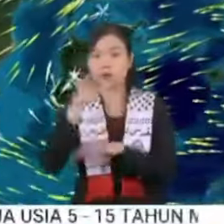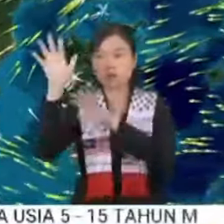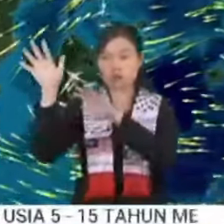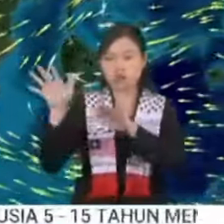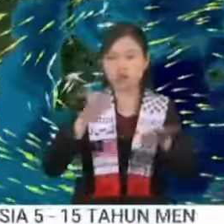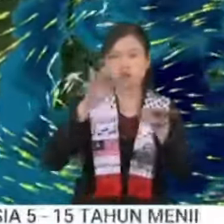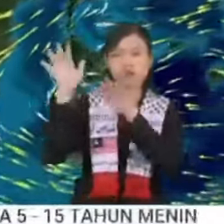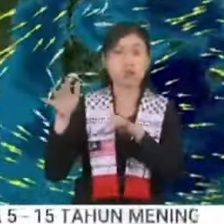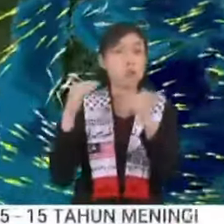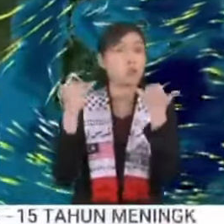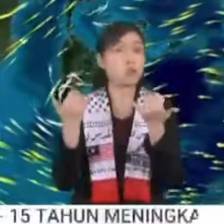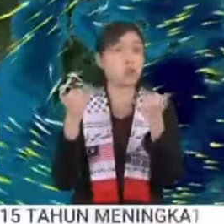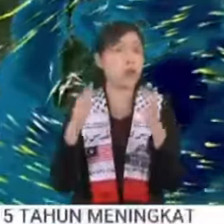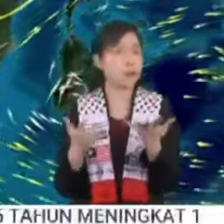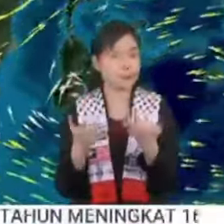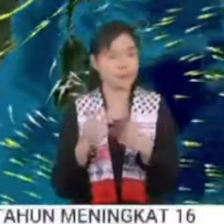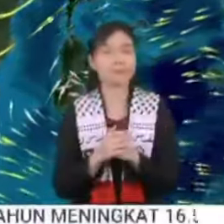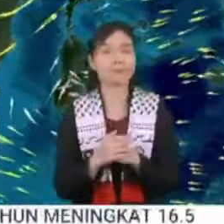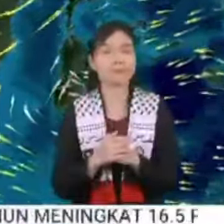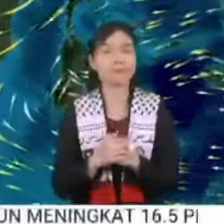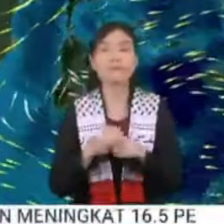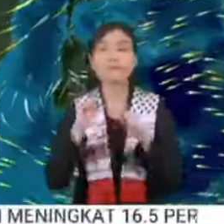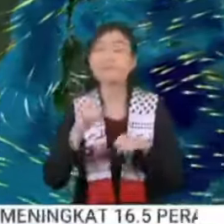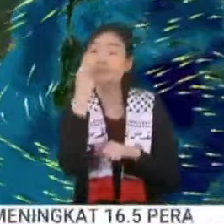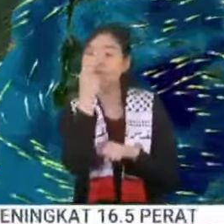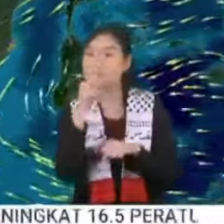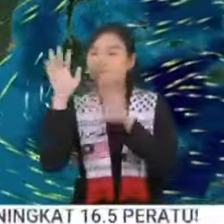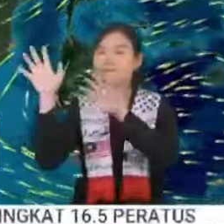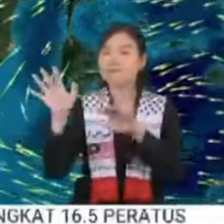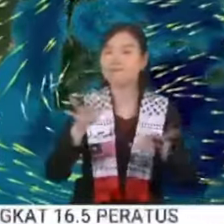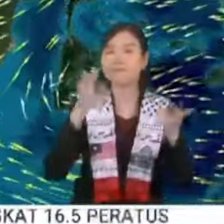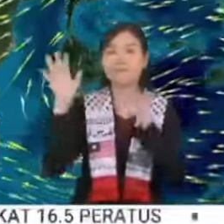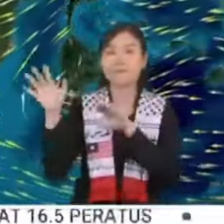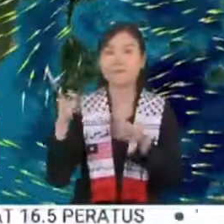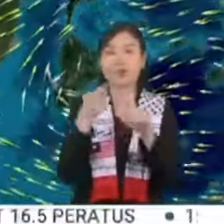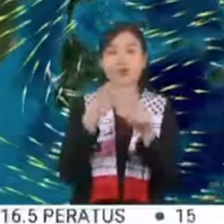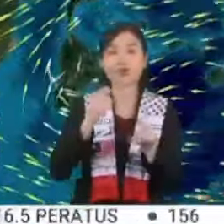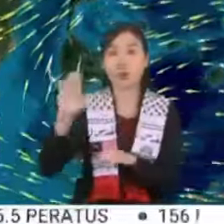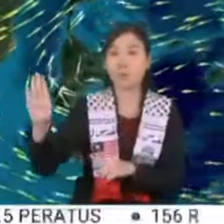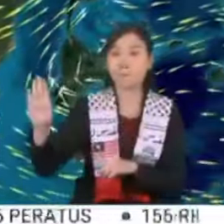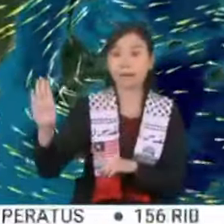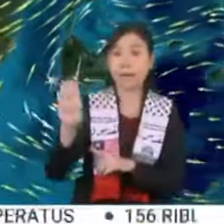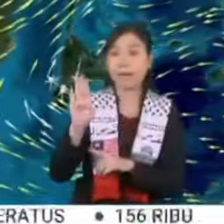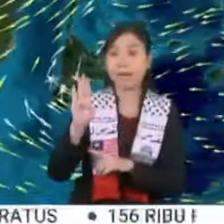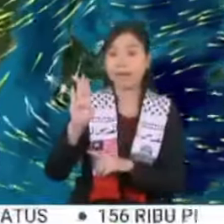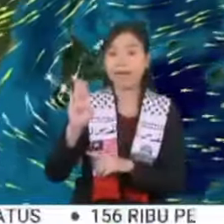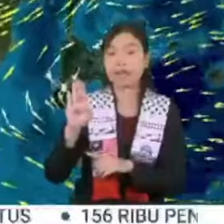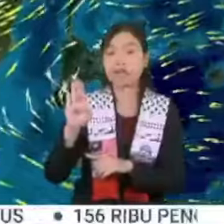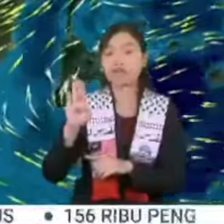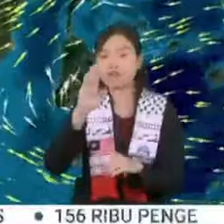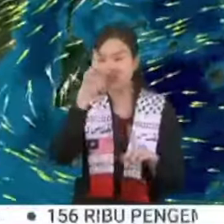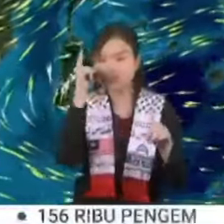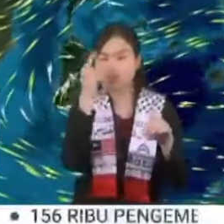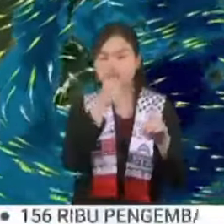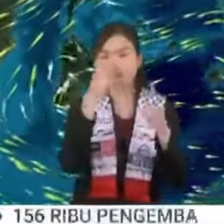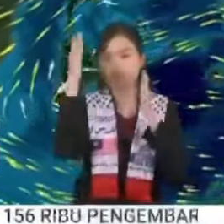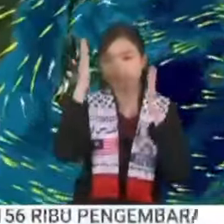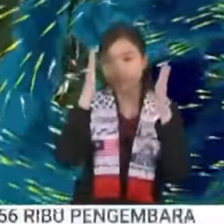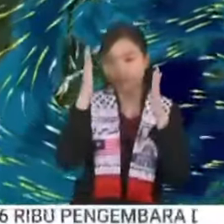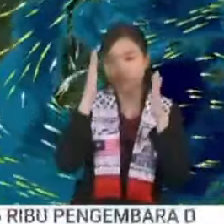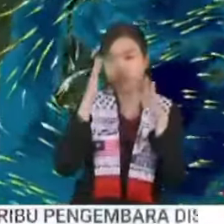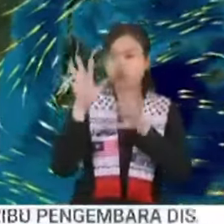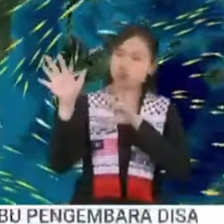semasa. Dapat diperhatikan ketika ini, angin masih lagi bertiup dari barat laut menuju ke semenanjung Malaysia dengan kelajuan